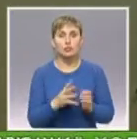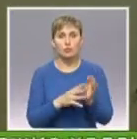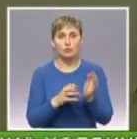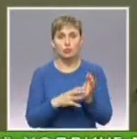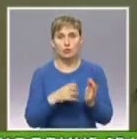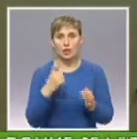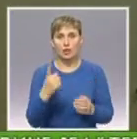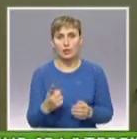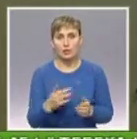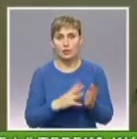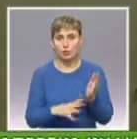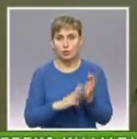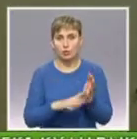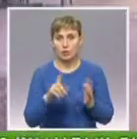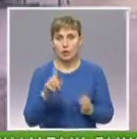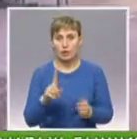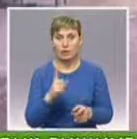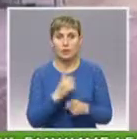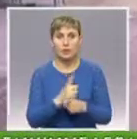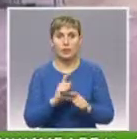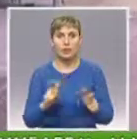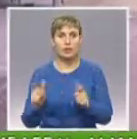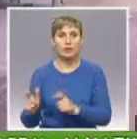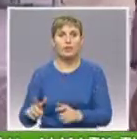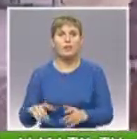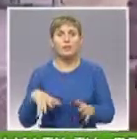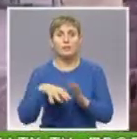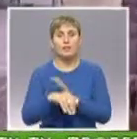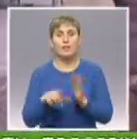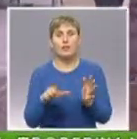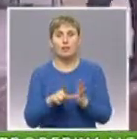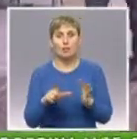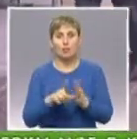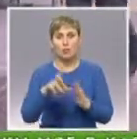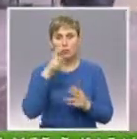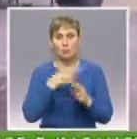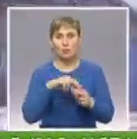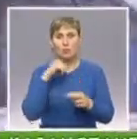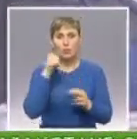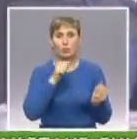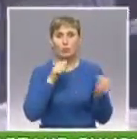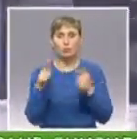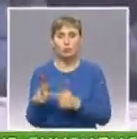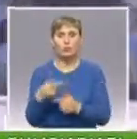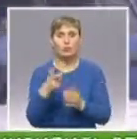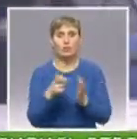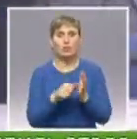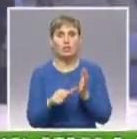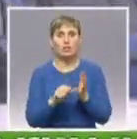14 091 выставлено запретов. Всего в виде налогов в городскую казну в этом году поступило